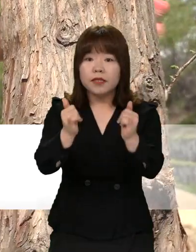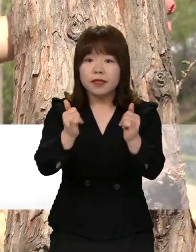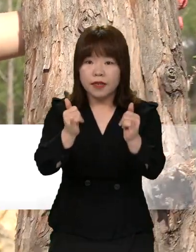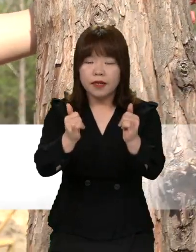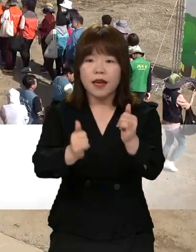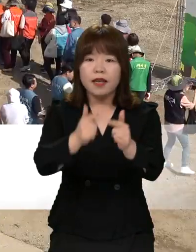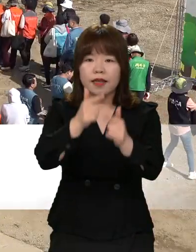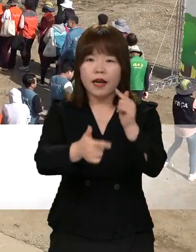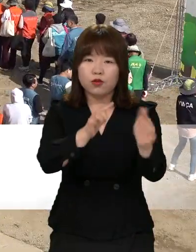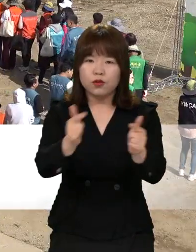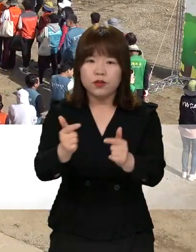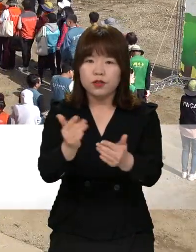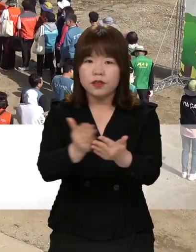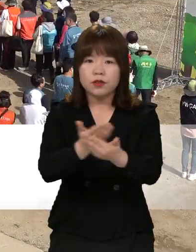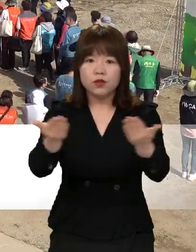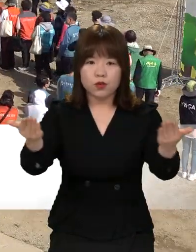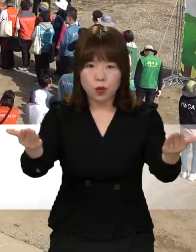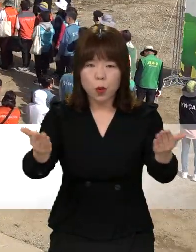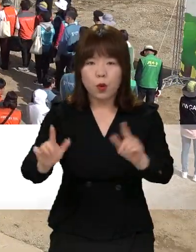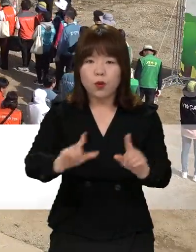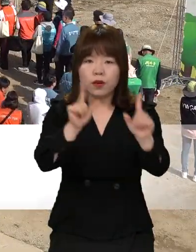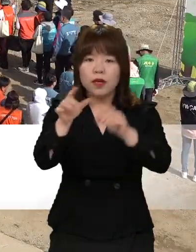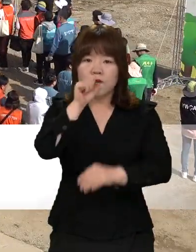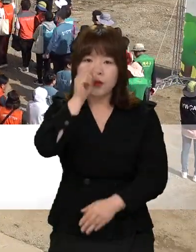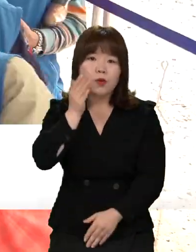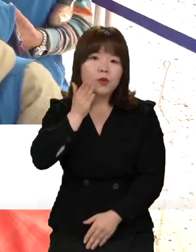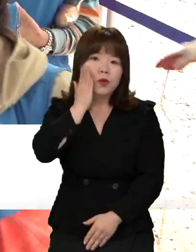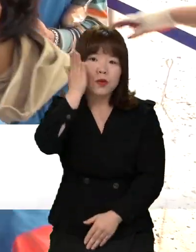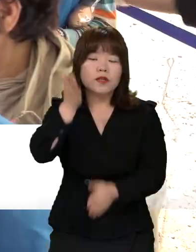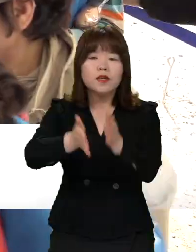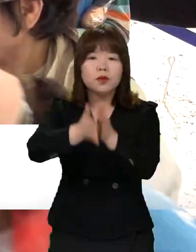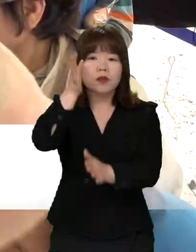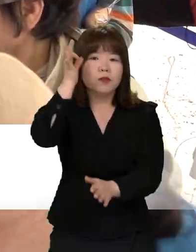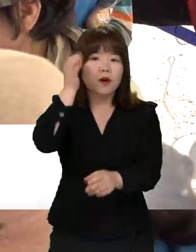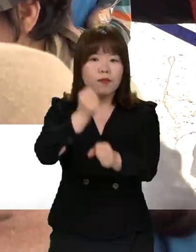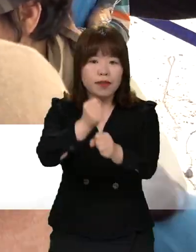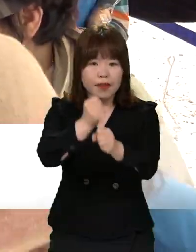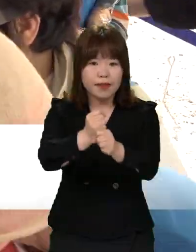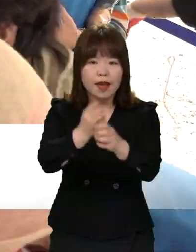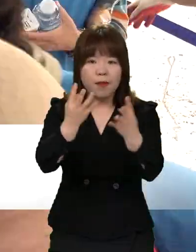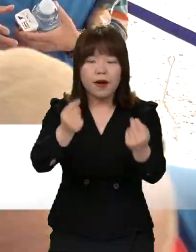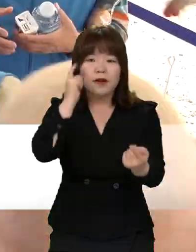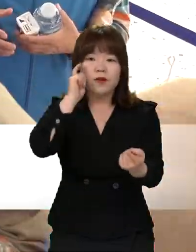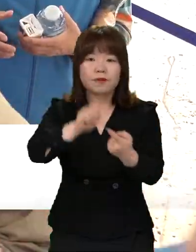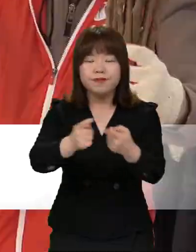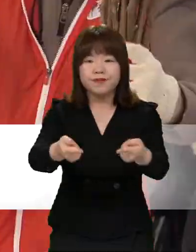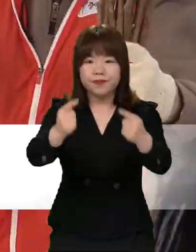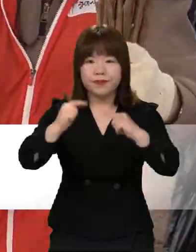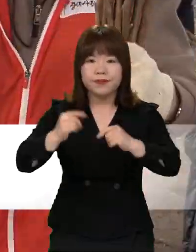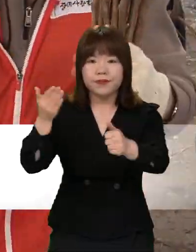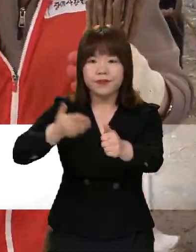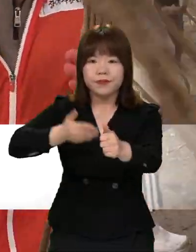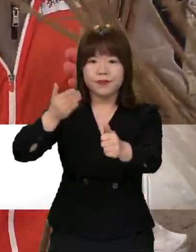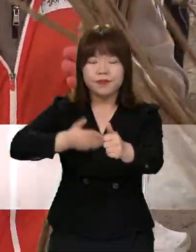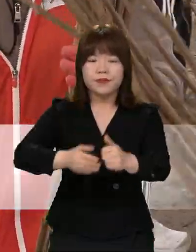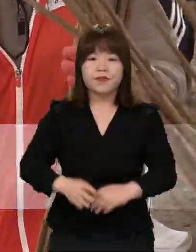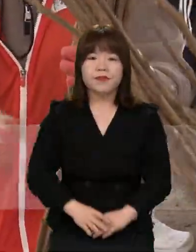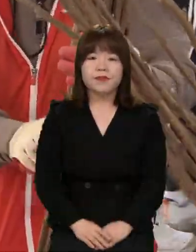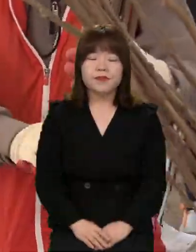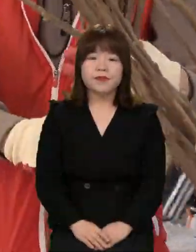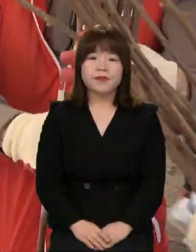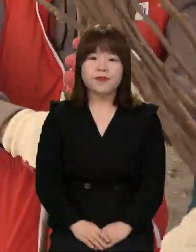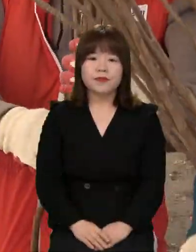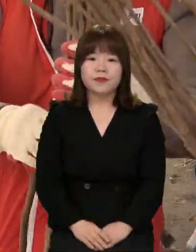포항시는 시민들에게 묘목 등을 나눠주며 살기 좋은 녹색 도시 포항 만들기에 많은 관심과 참여를